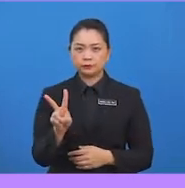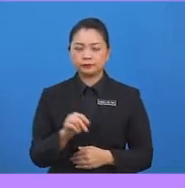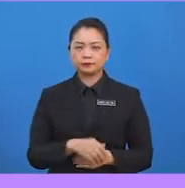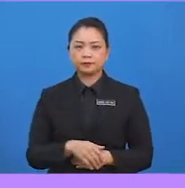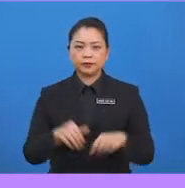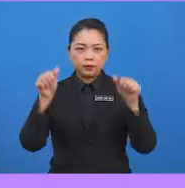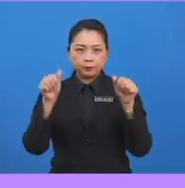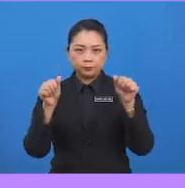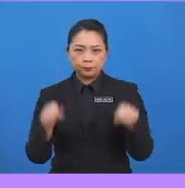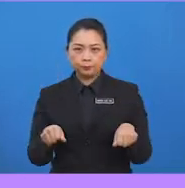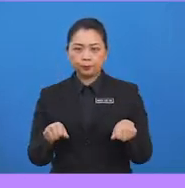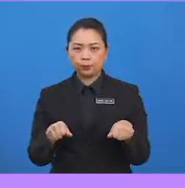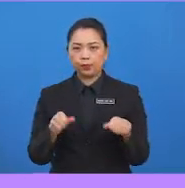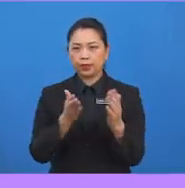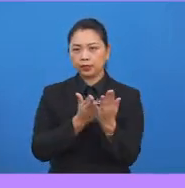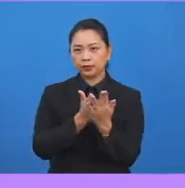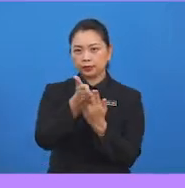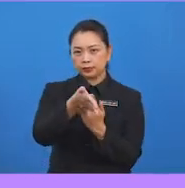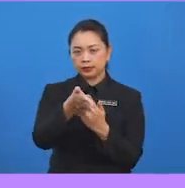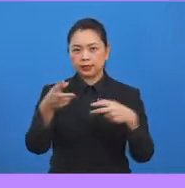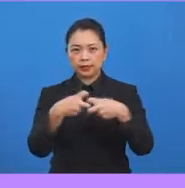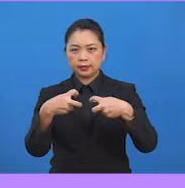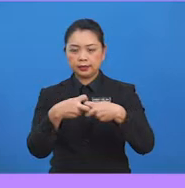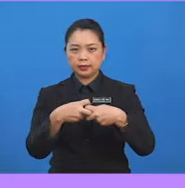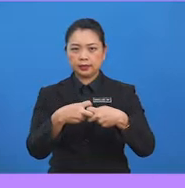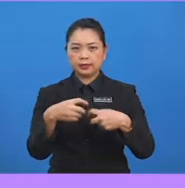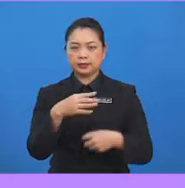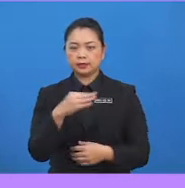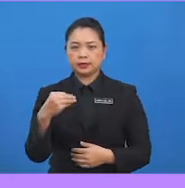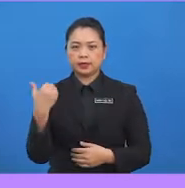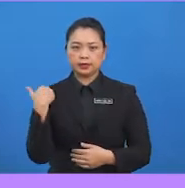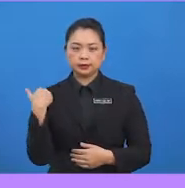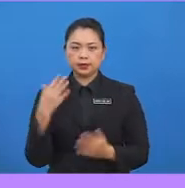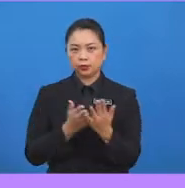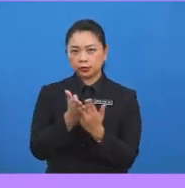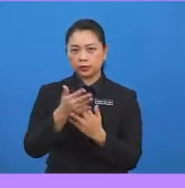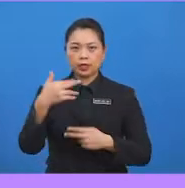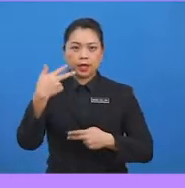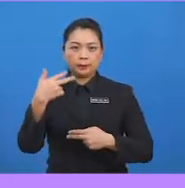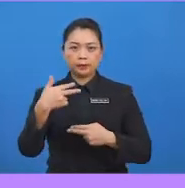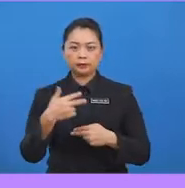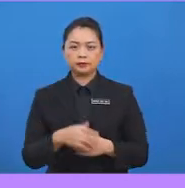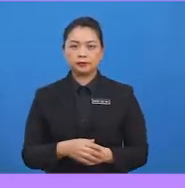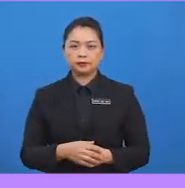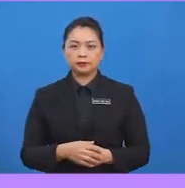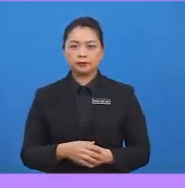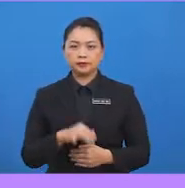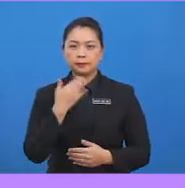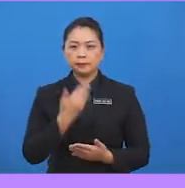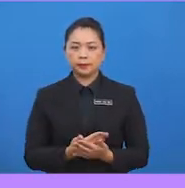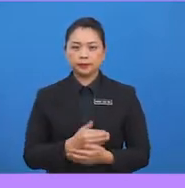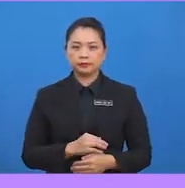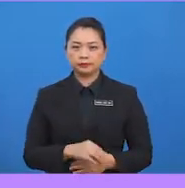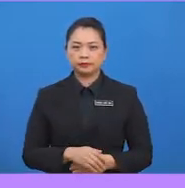tulen boleh mengkonduksi elektrik dan merupakan konduktor haba yang baik. Baiklah, itu adalah